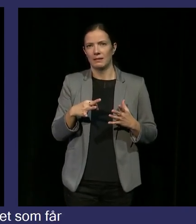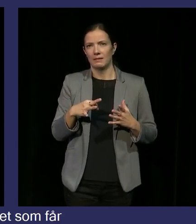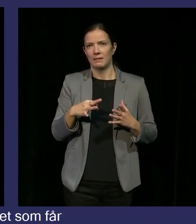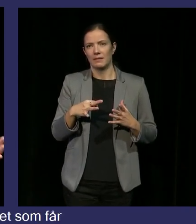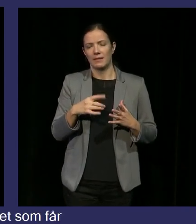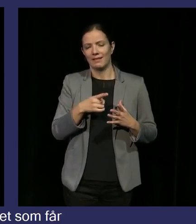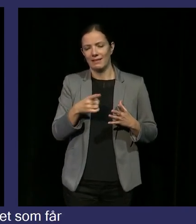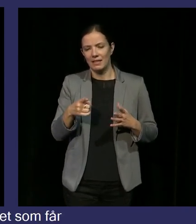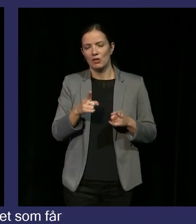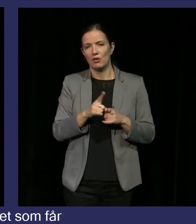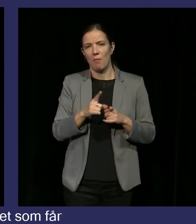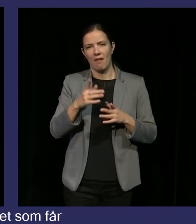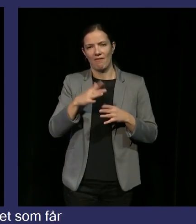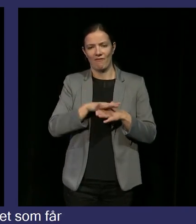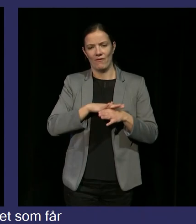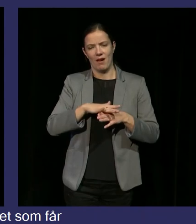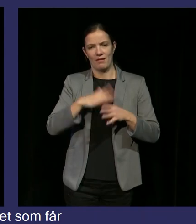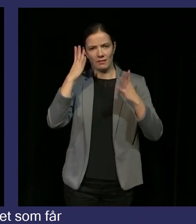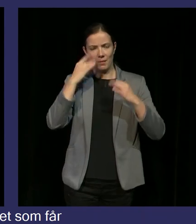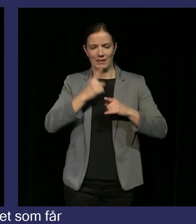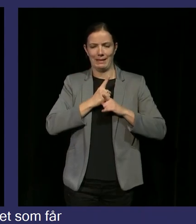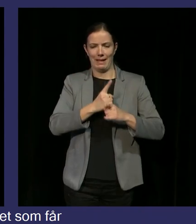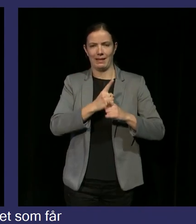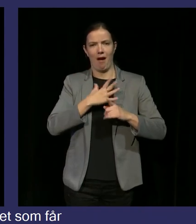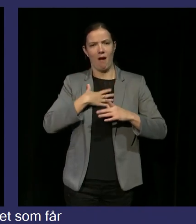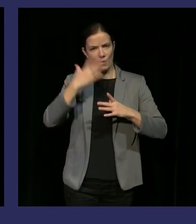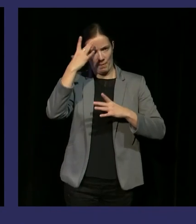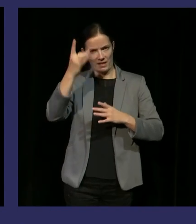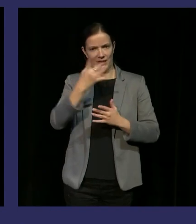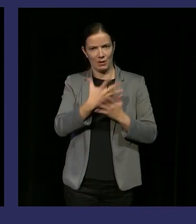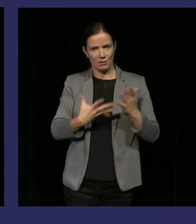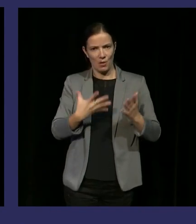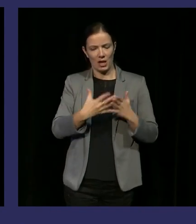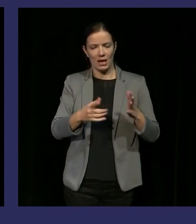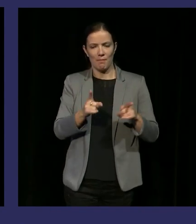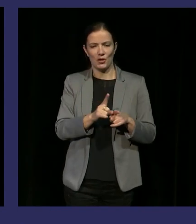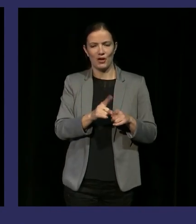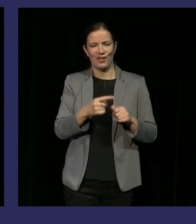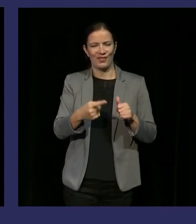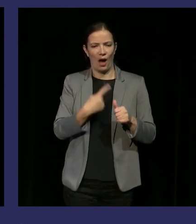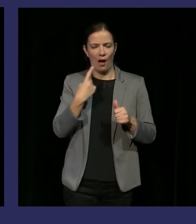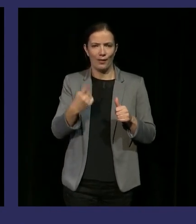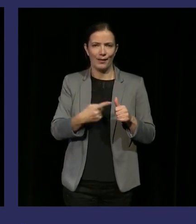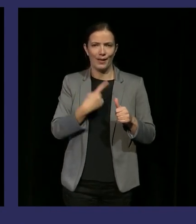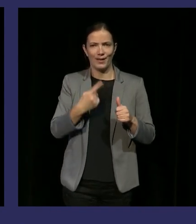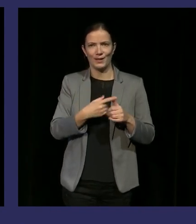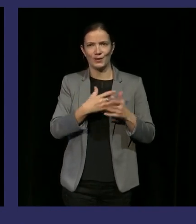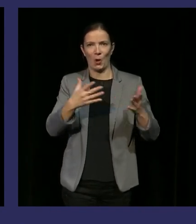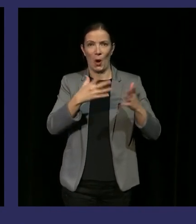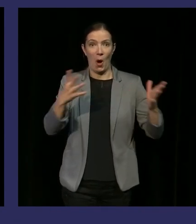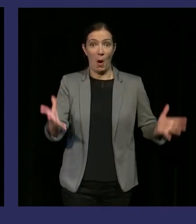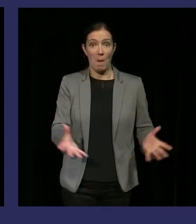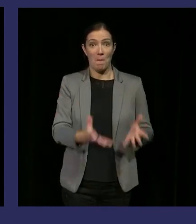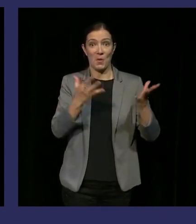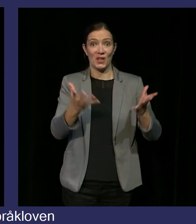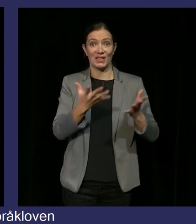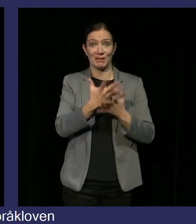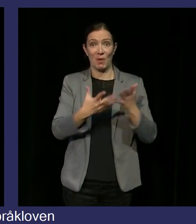av de som har en samisk identitet, som har kompetanse i språket, så er ikke akkurat de tallene noe sånn stor oppmuntring til språkstrevet.